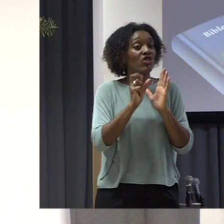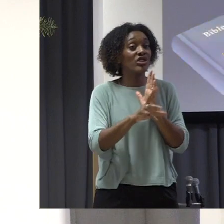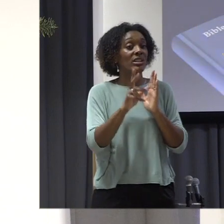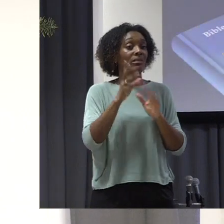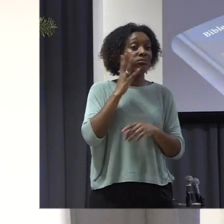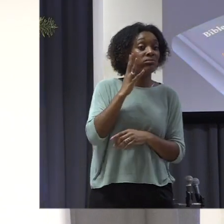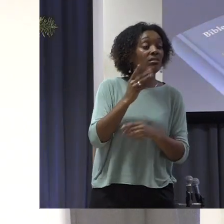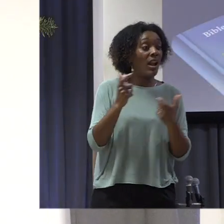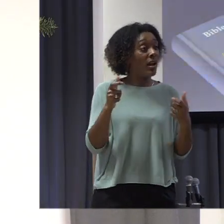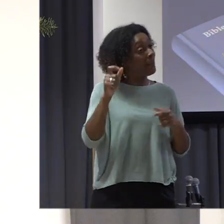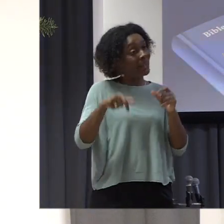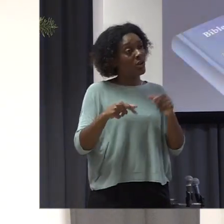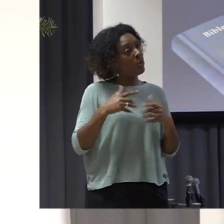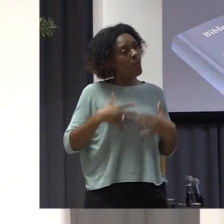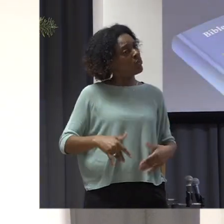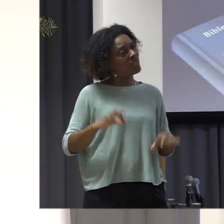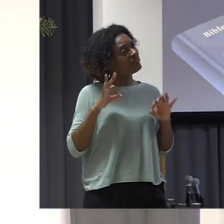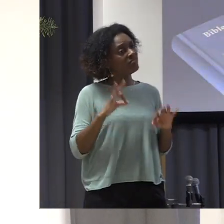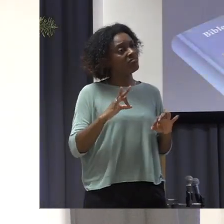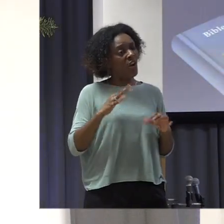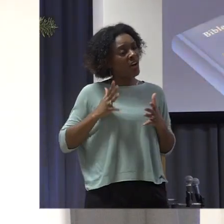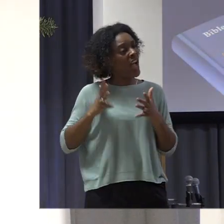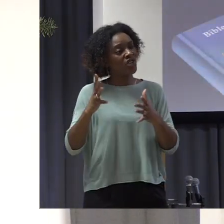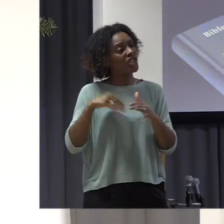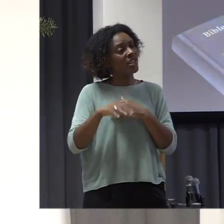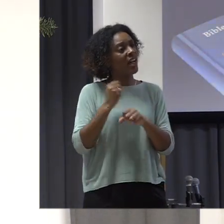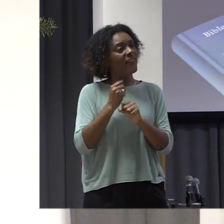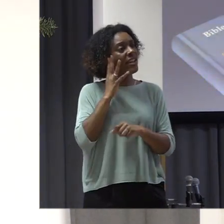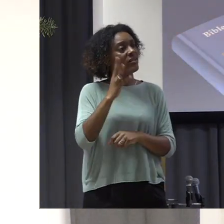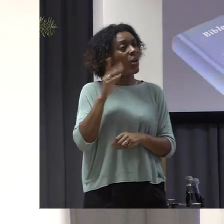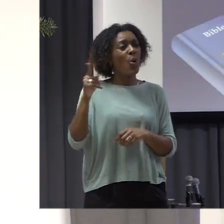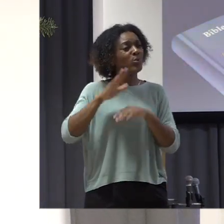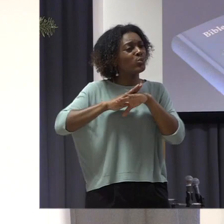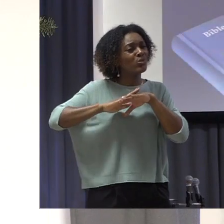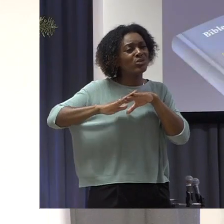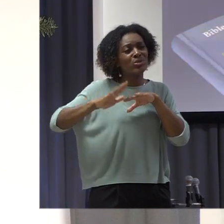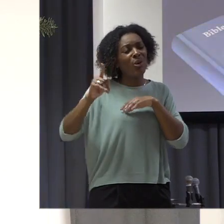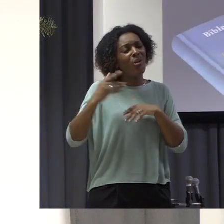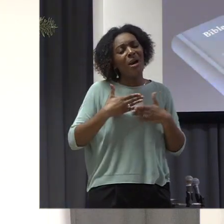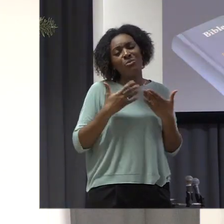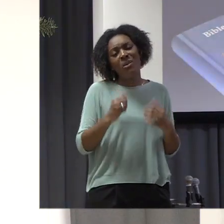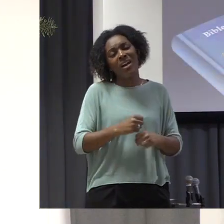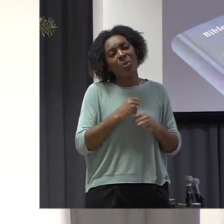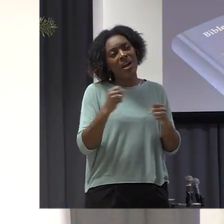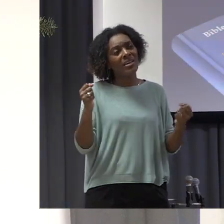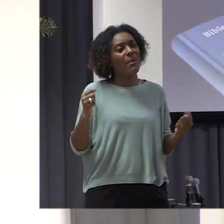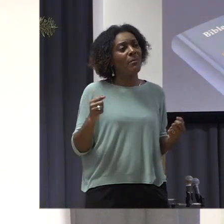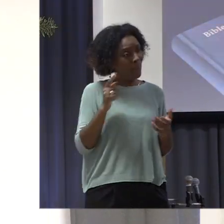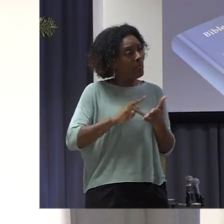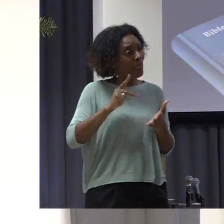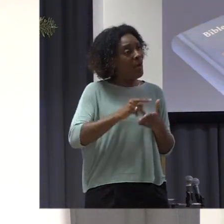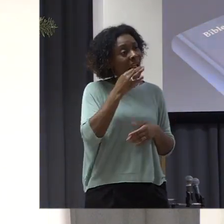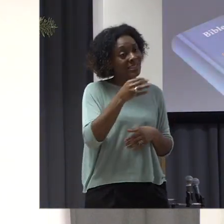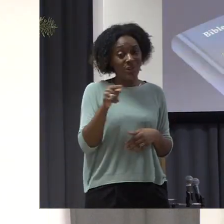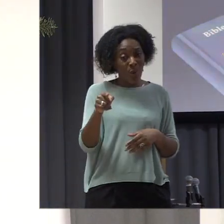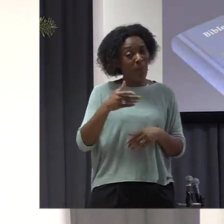engagés pleinement dans ce travail, et ils faisaient preuve d'une douceur, ils faisaient preuve d'amour, ils étaient prêts, comme disait Paul, à